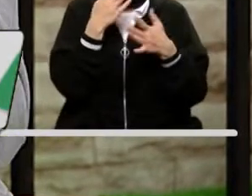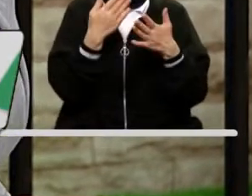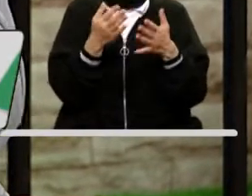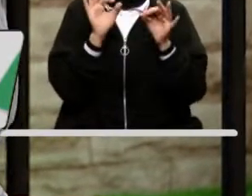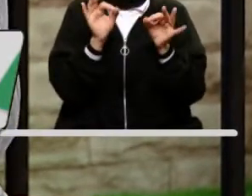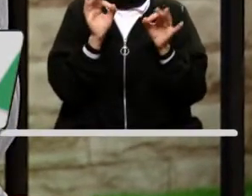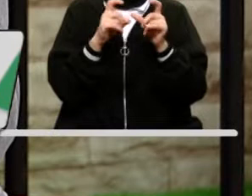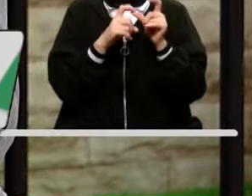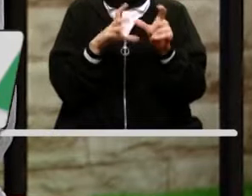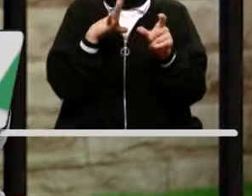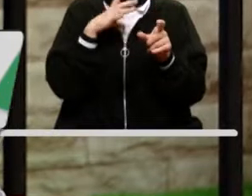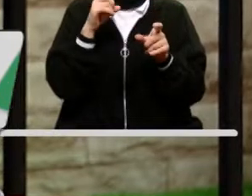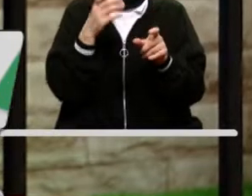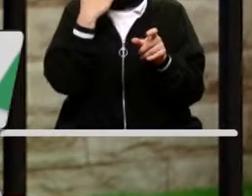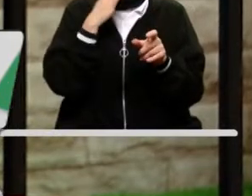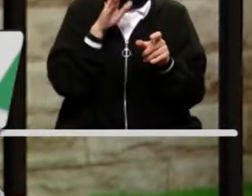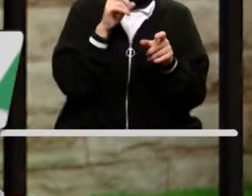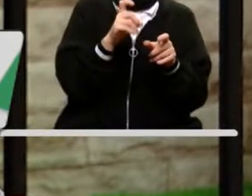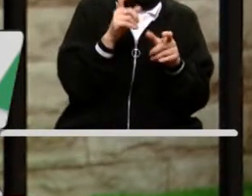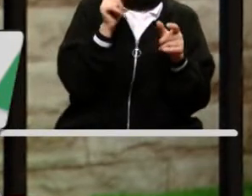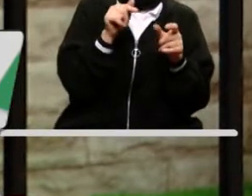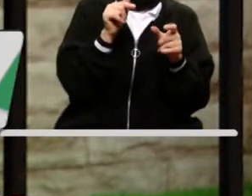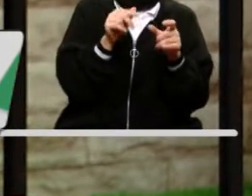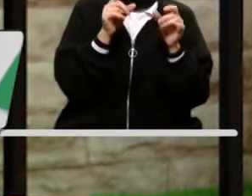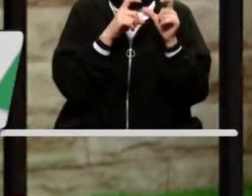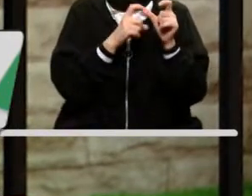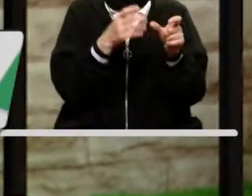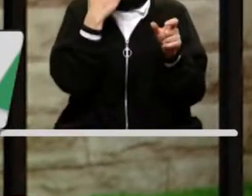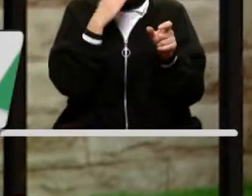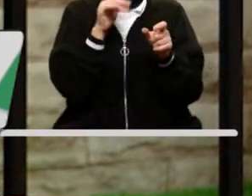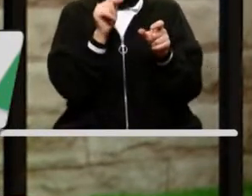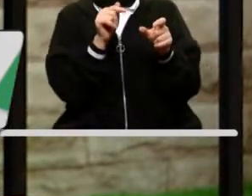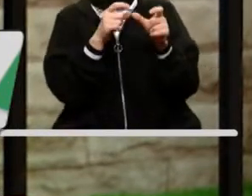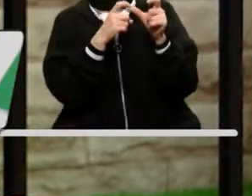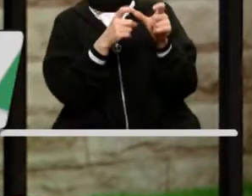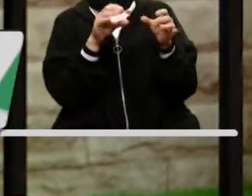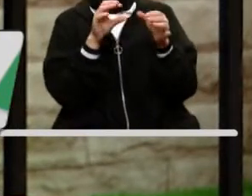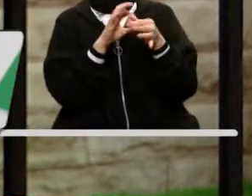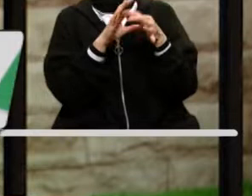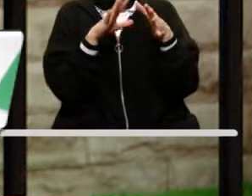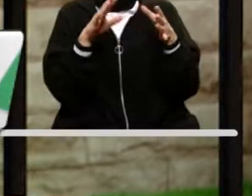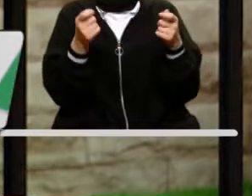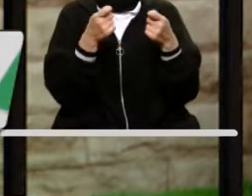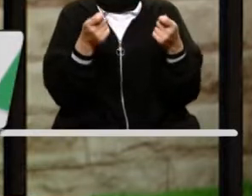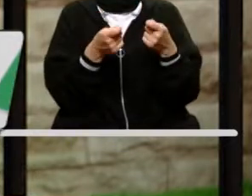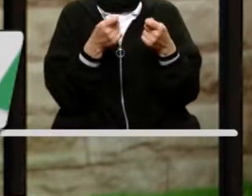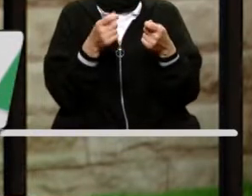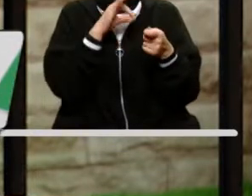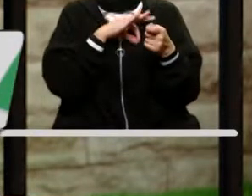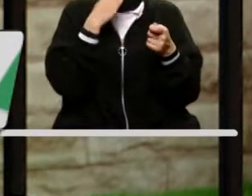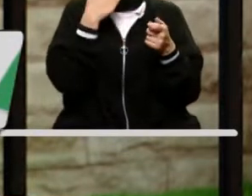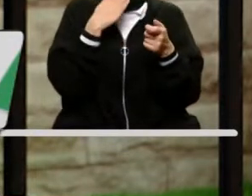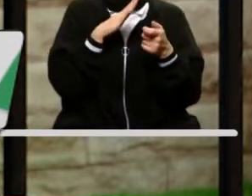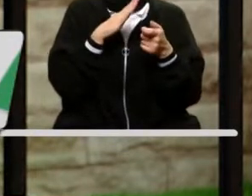soru tipler var mı yok mu? Olmayan bir soru tipiyle uğraşmanın, olmayan bir soru tipine emek verip de kendini yıpratmanın, hedeften